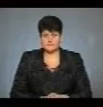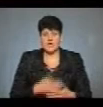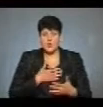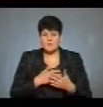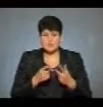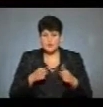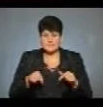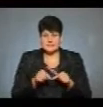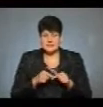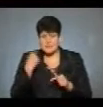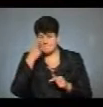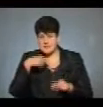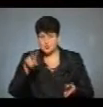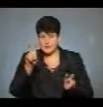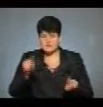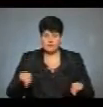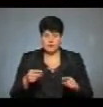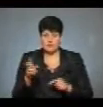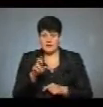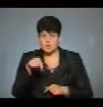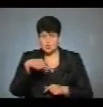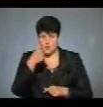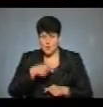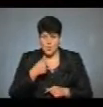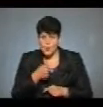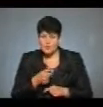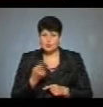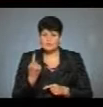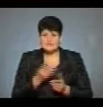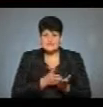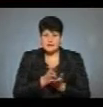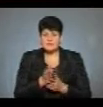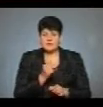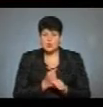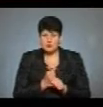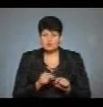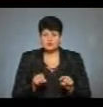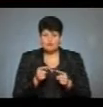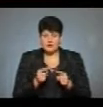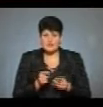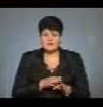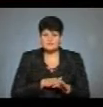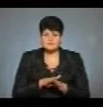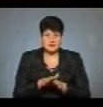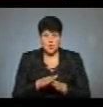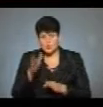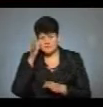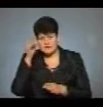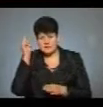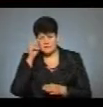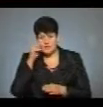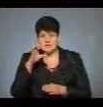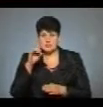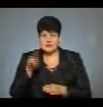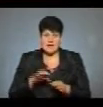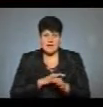Громадська організація «Персоналіті» створена у березні цього року. Один із напрямків її роботи – створення та реалізація освітніх, навчальних,